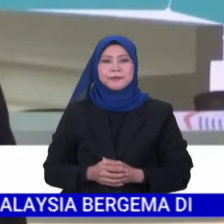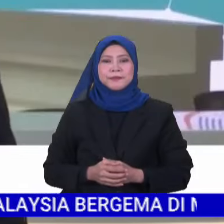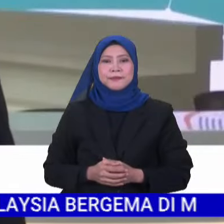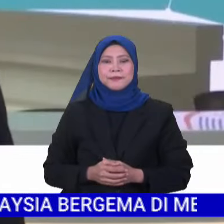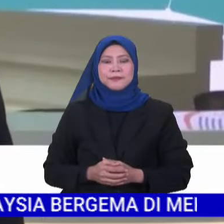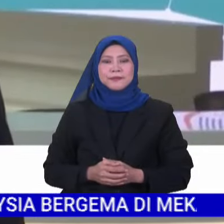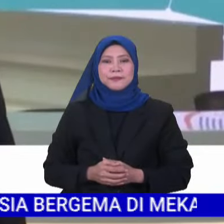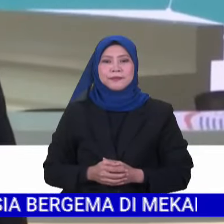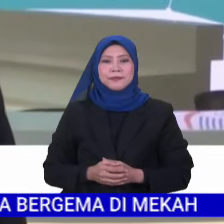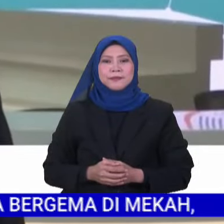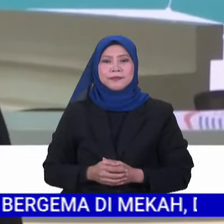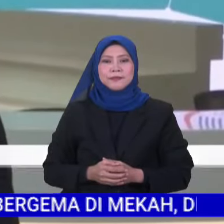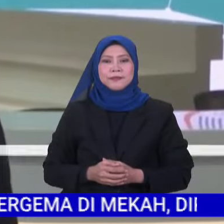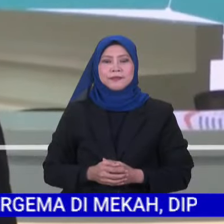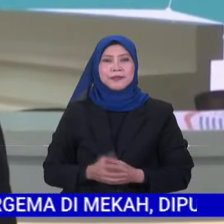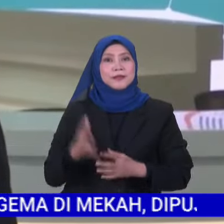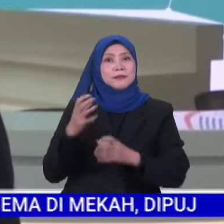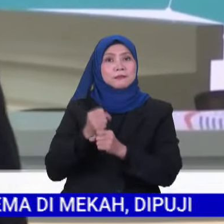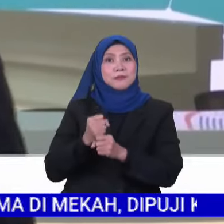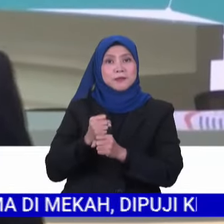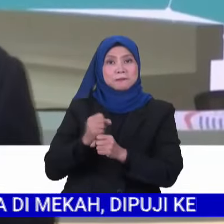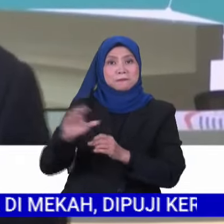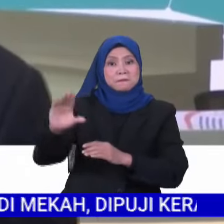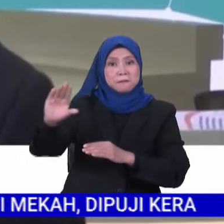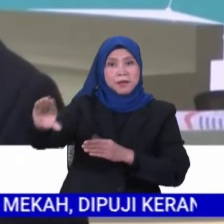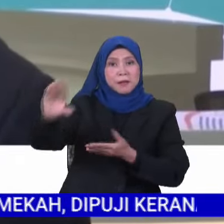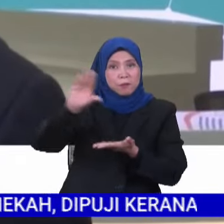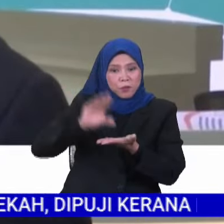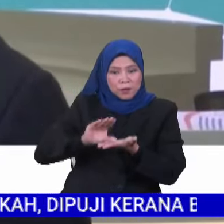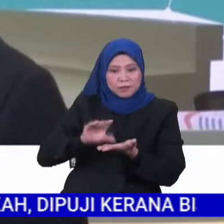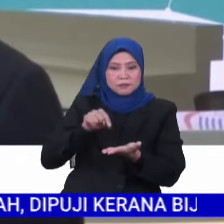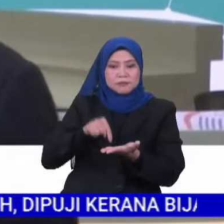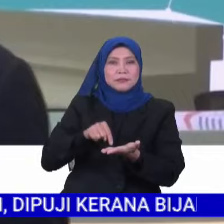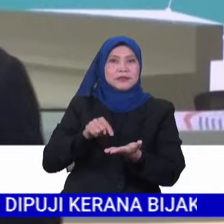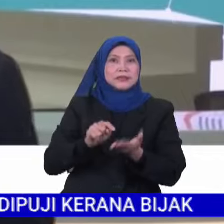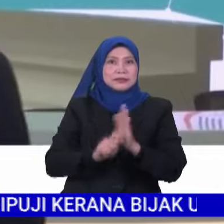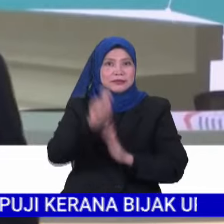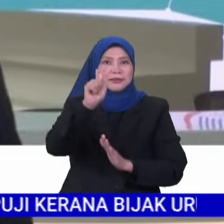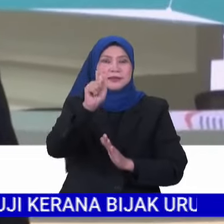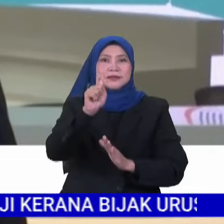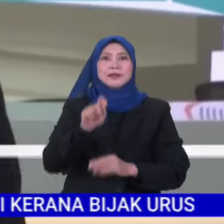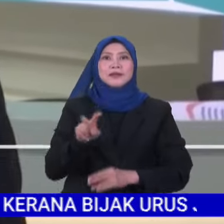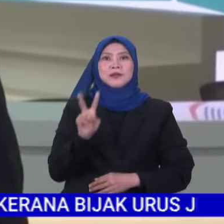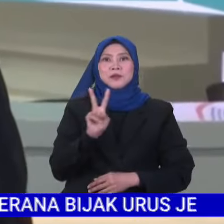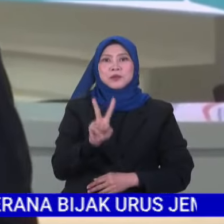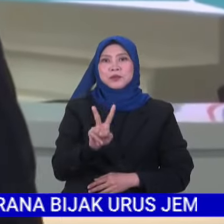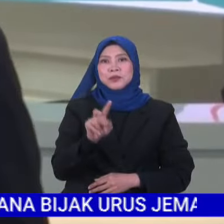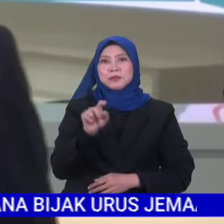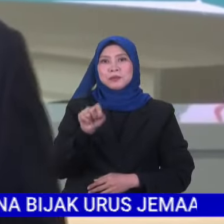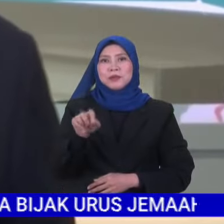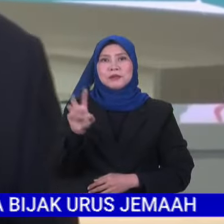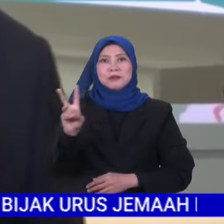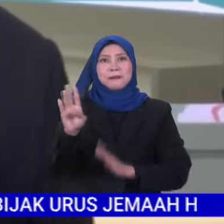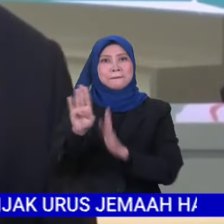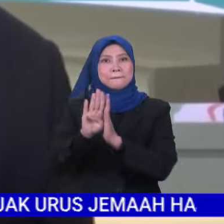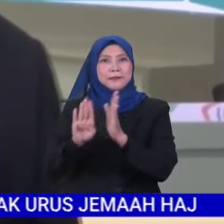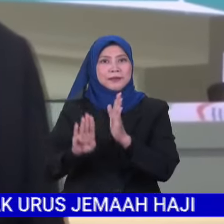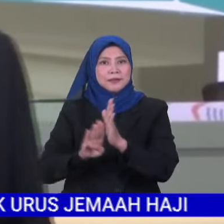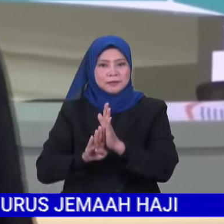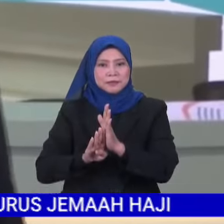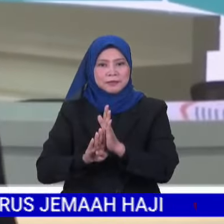Hai itu mendapat laporan yang tertinggi dan diletakan ditempat Limo sebanyak 26 pilihanmu